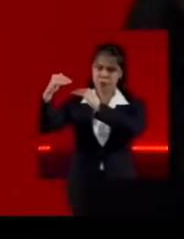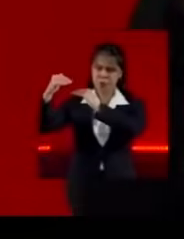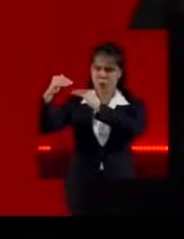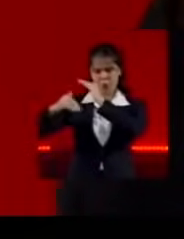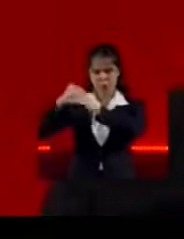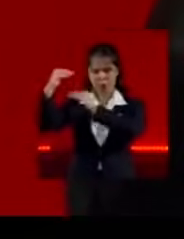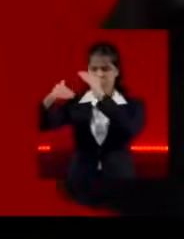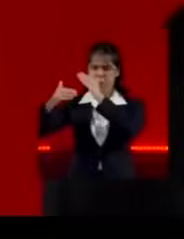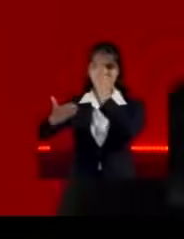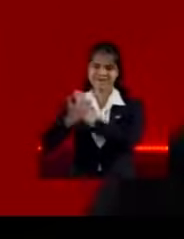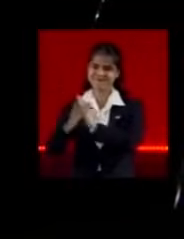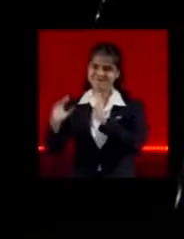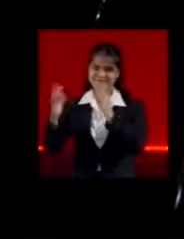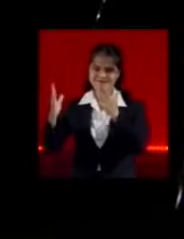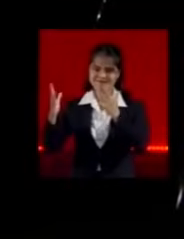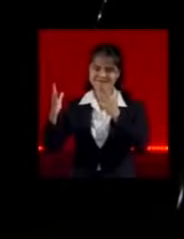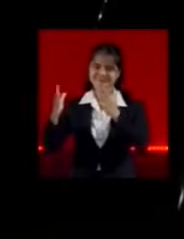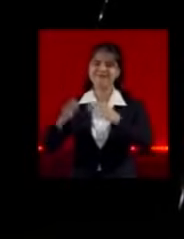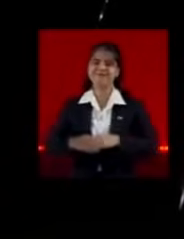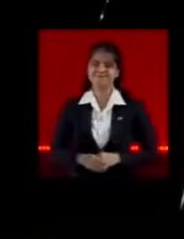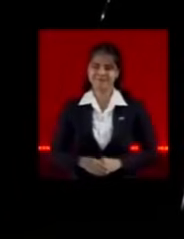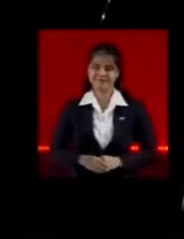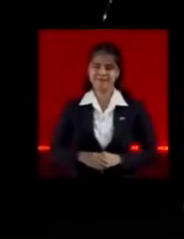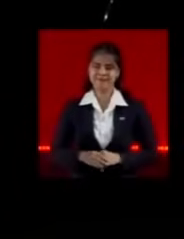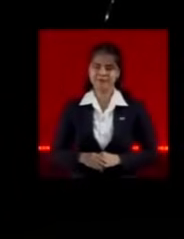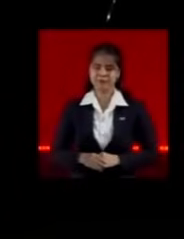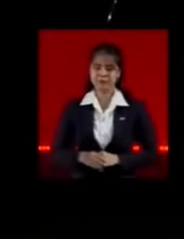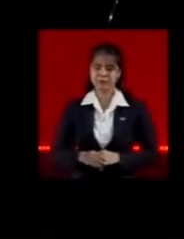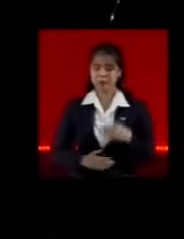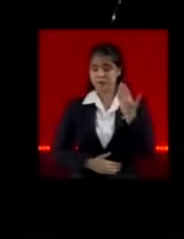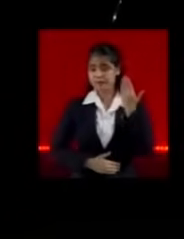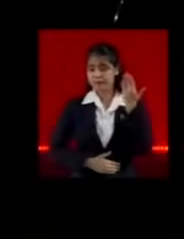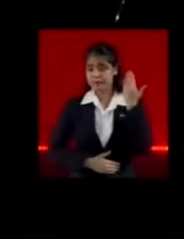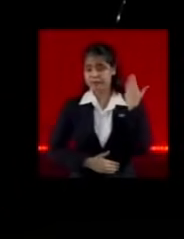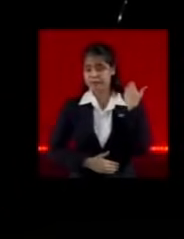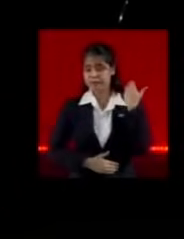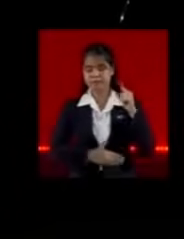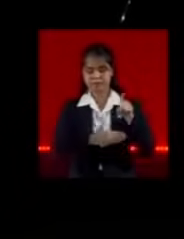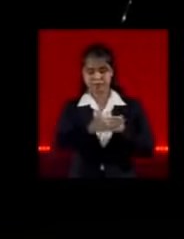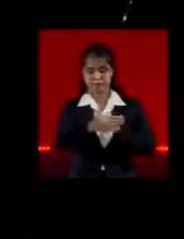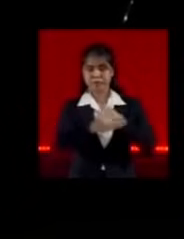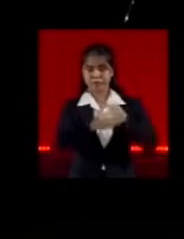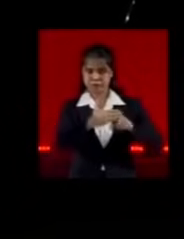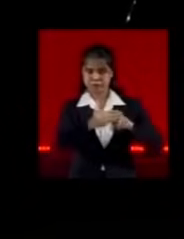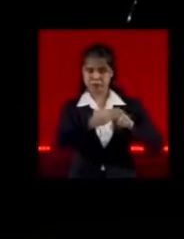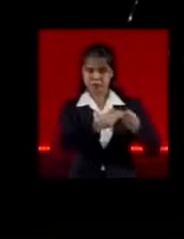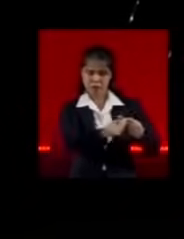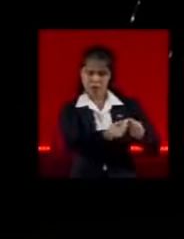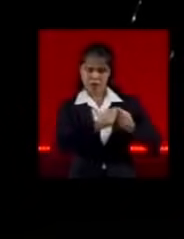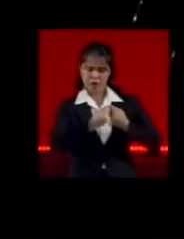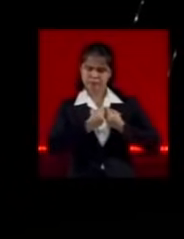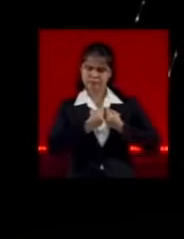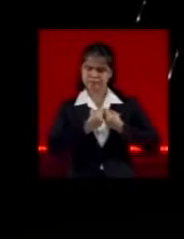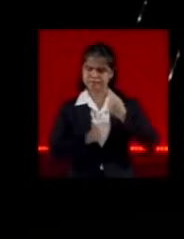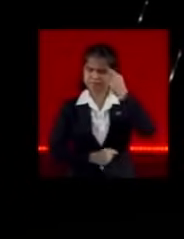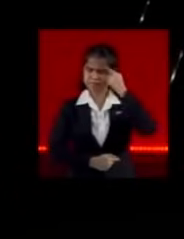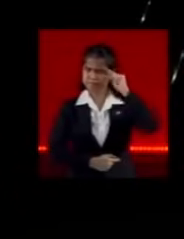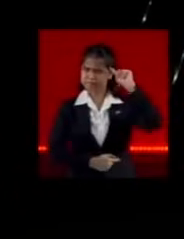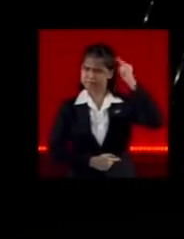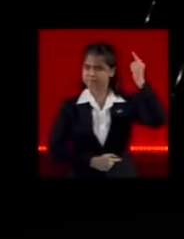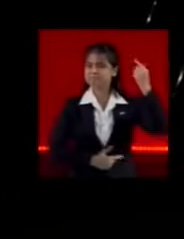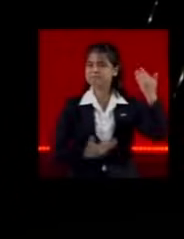และเป็นตัวของตัวเองถึงจะเดินได้แต่ไอ้พรรคทัศนคติหรือวัฒนธรรมองค์กรของพรร